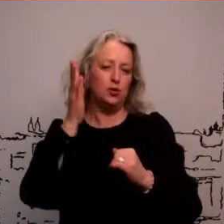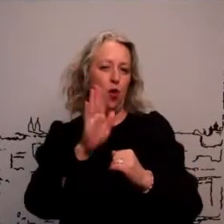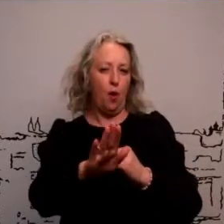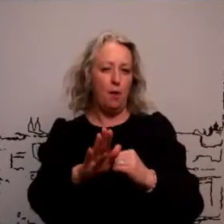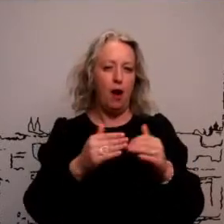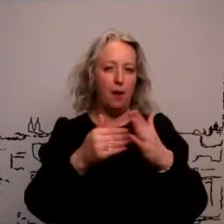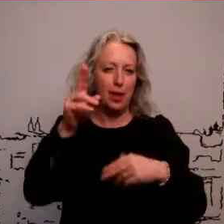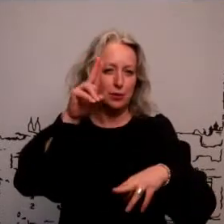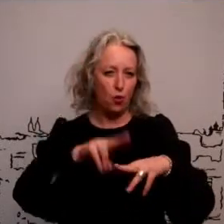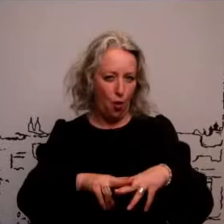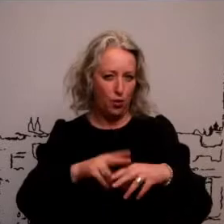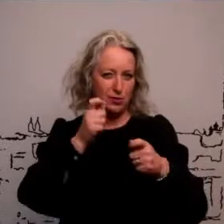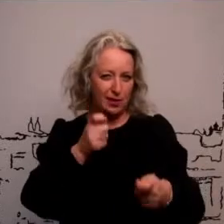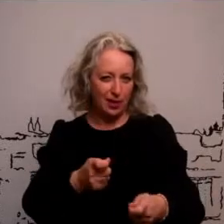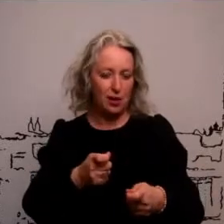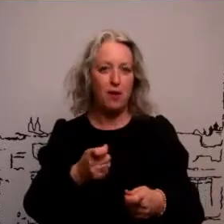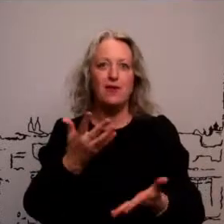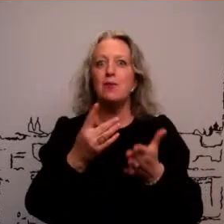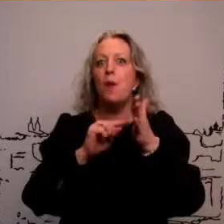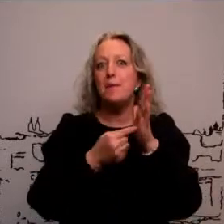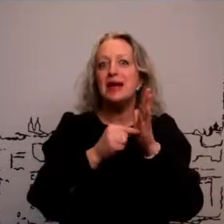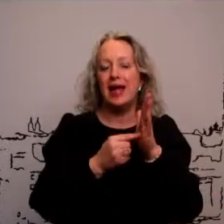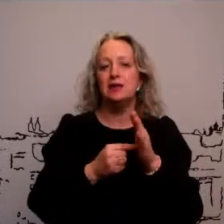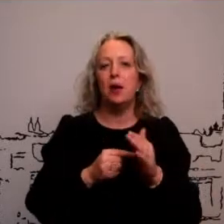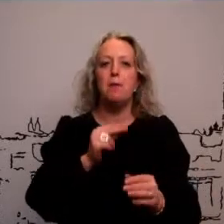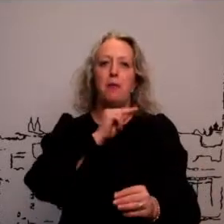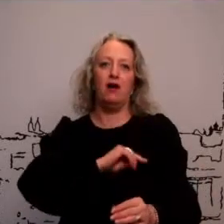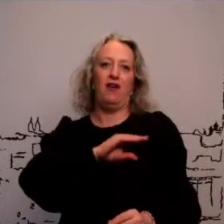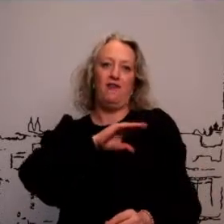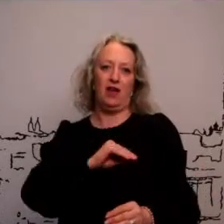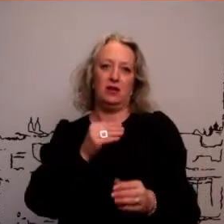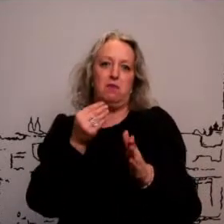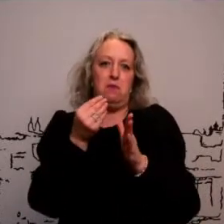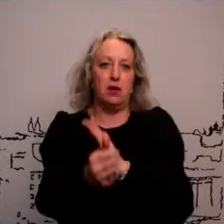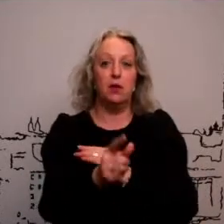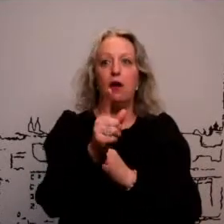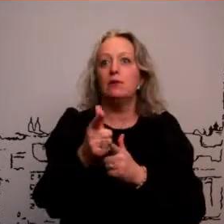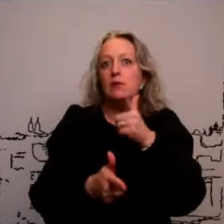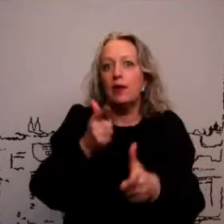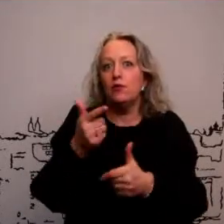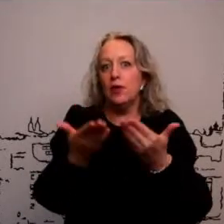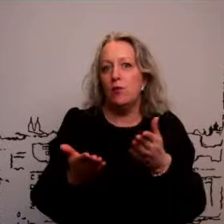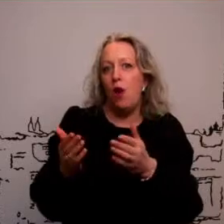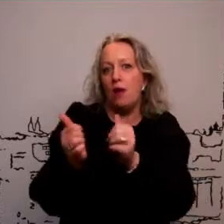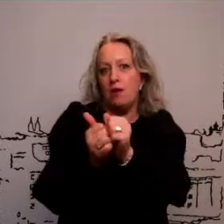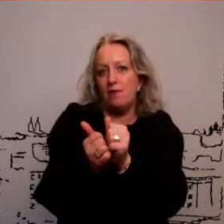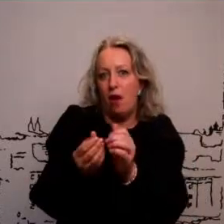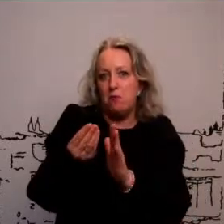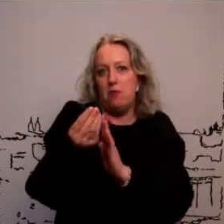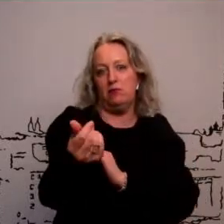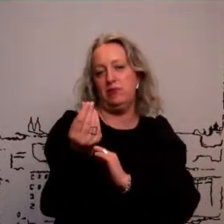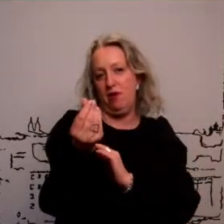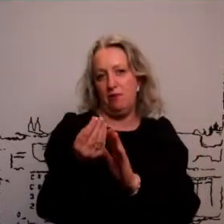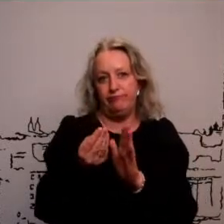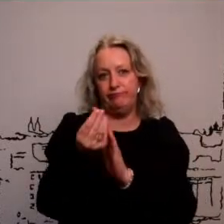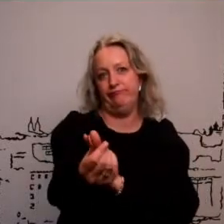kui nii-öelda põhjendada seda madala töötasu maksmist, kuigi tegelikult võib-olla siis seal juurde makstakse ka osa ümbrikus